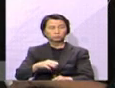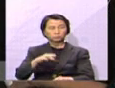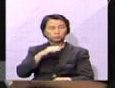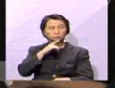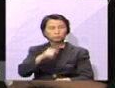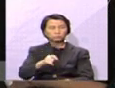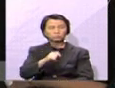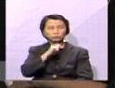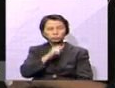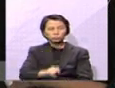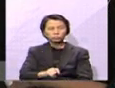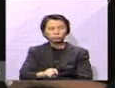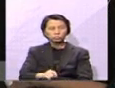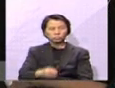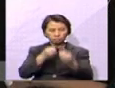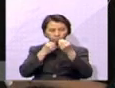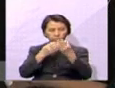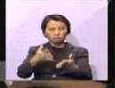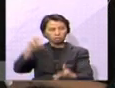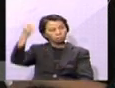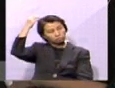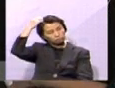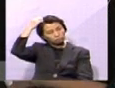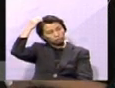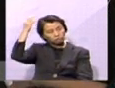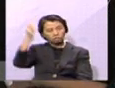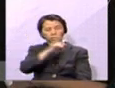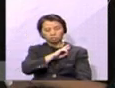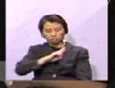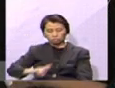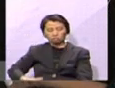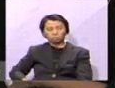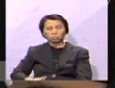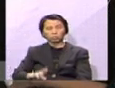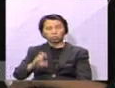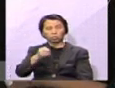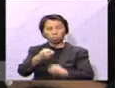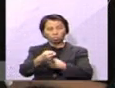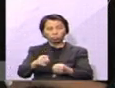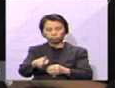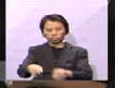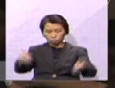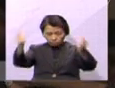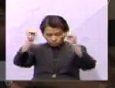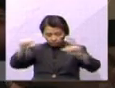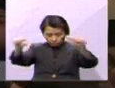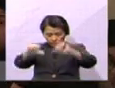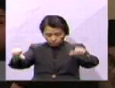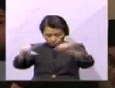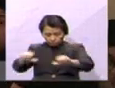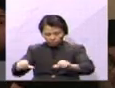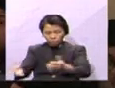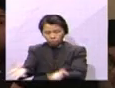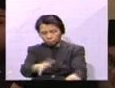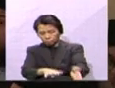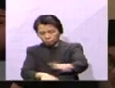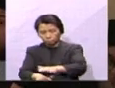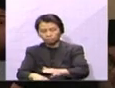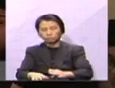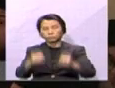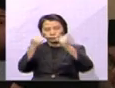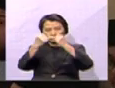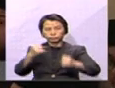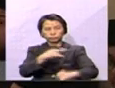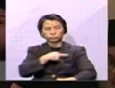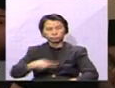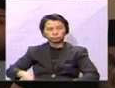tertua menurut makluman pihak Selangor Royal office jenazah almarhum dimandi dan dikafankan di masjid istana diraja istana